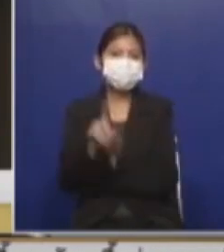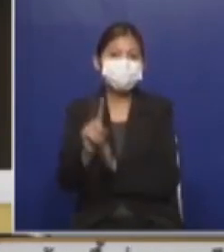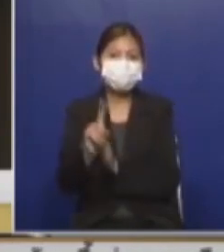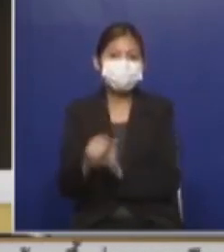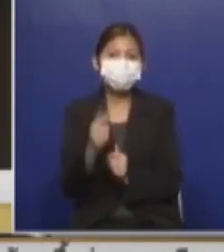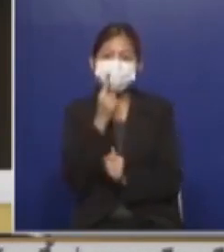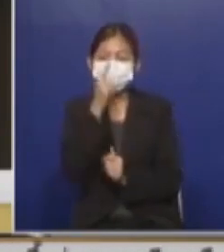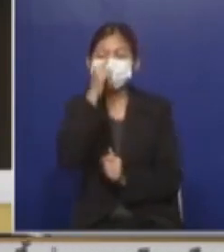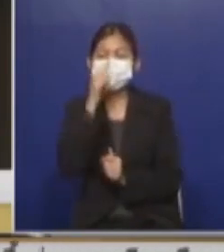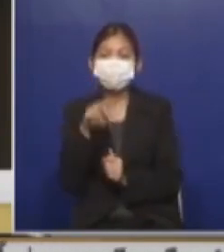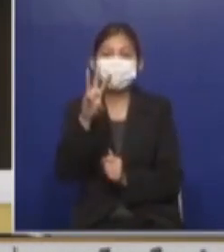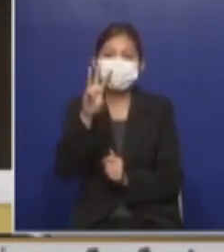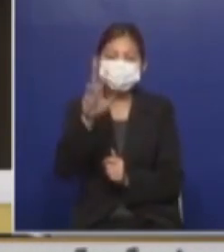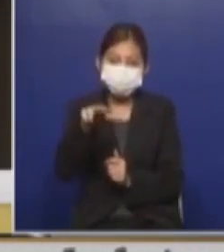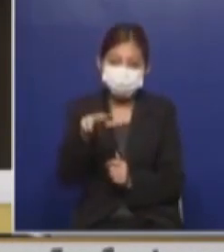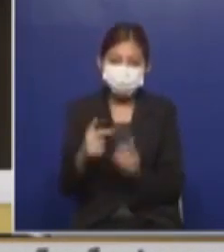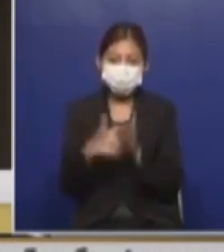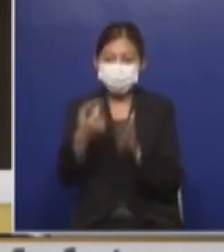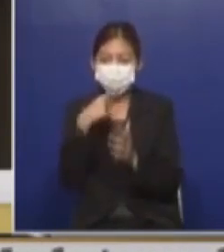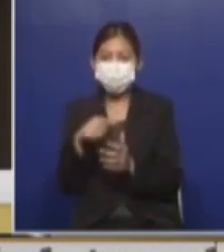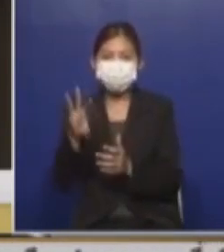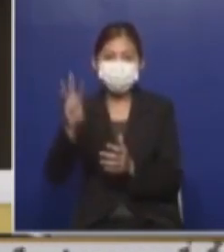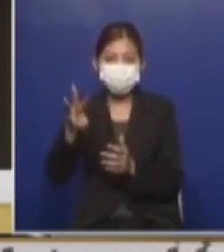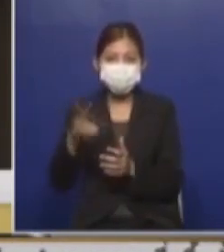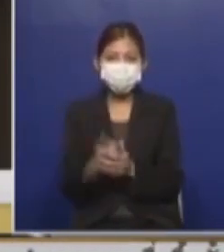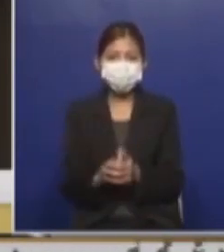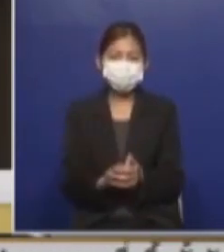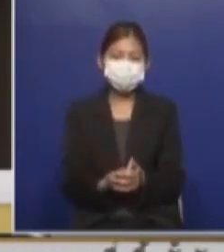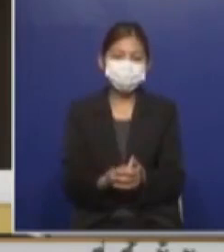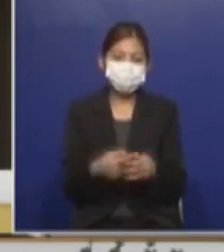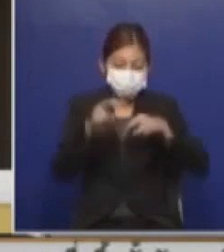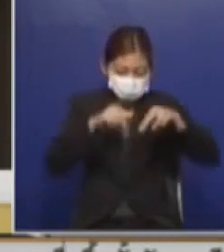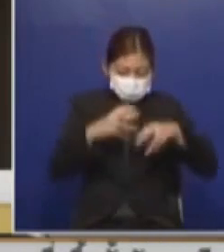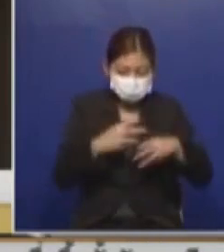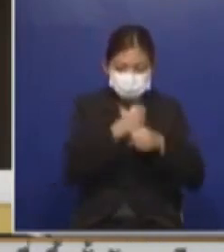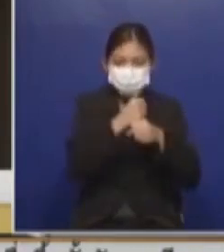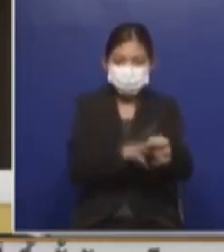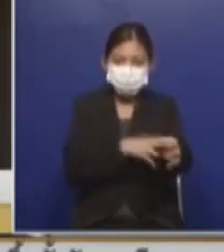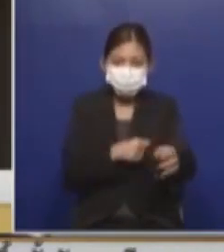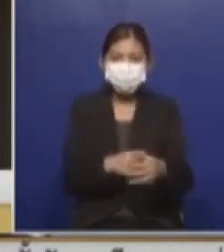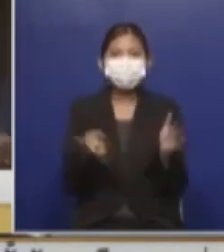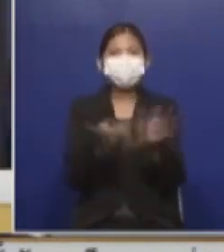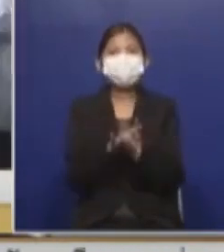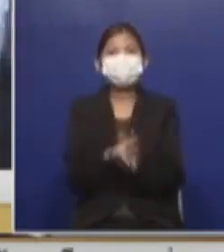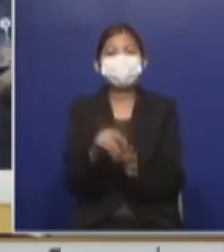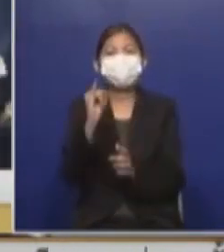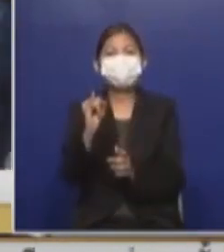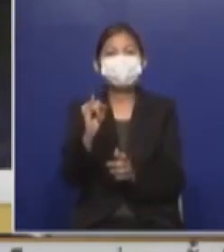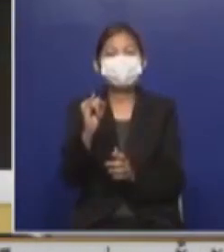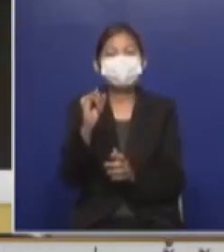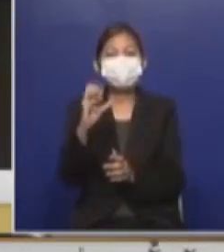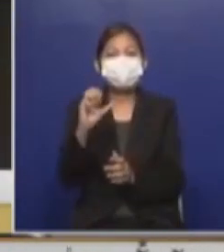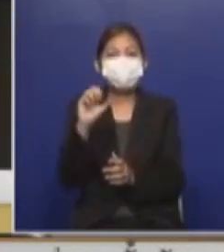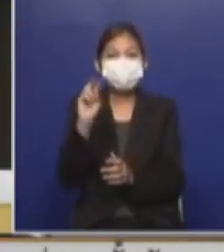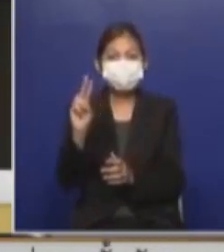3,000 เจอค่ายาอีก 6,000 พอผลตรวจออกช้าก็จ่ายยาช้าสุดท้ายต้องเข้าห้อง ICU คืนละ 5-6,000 นอน